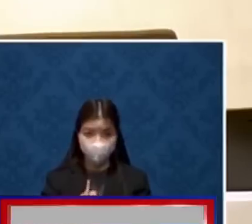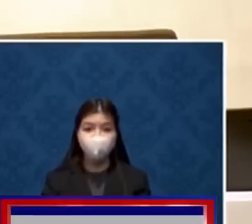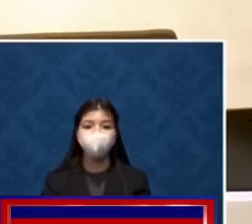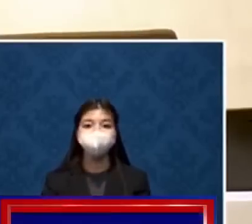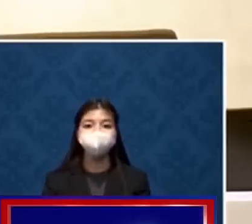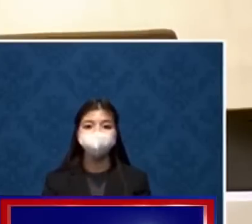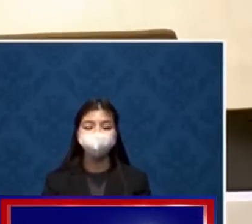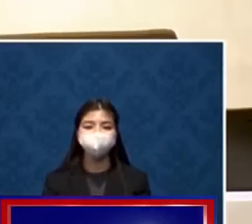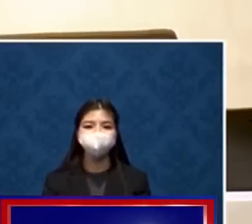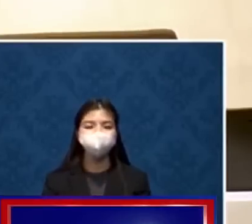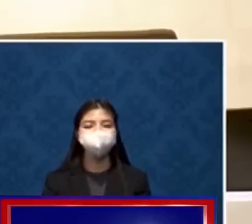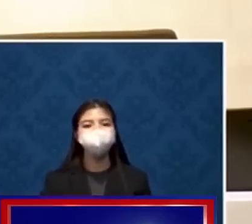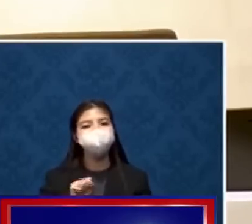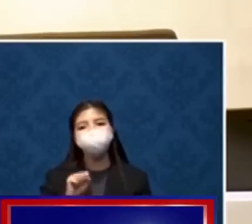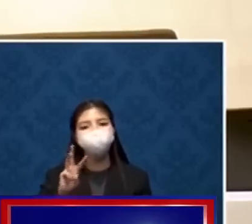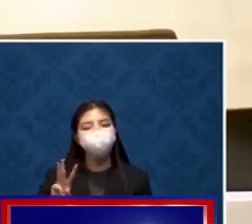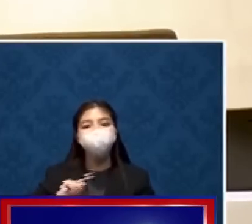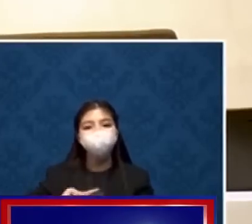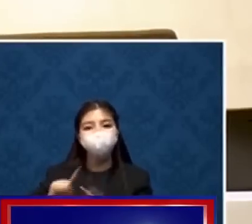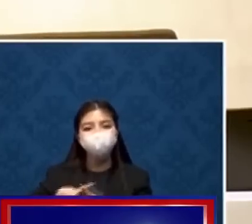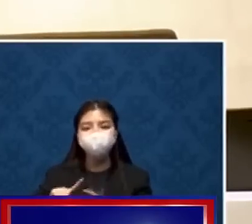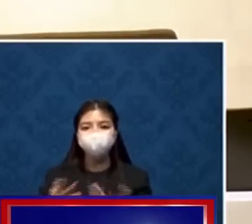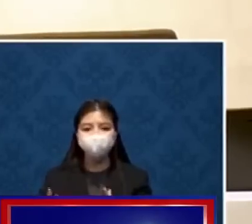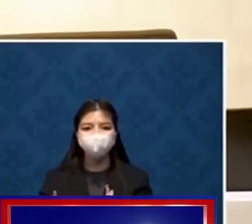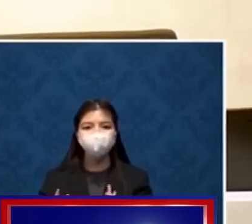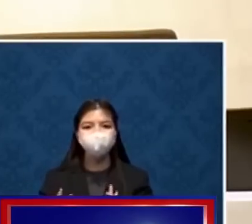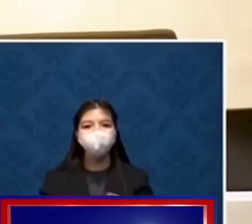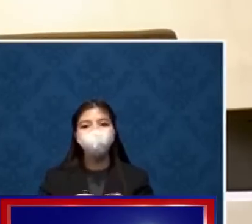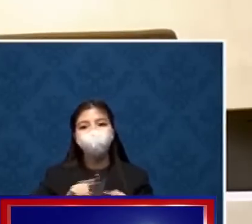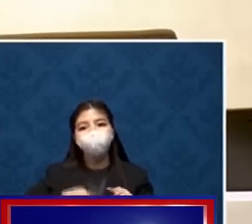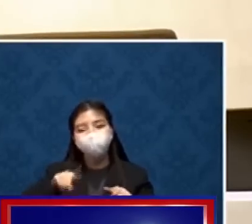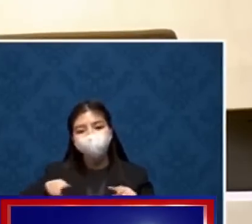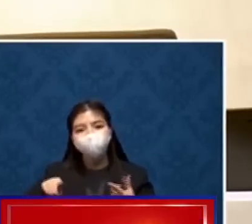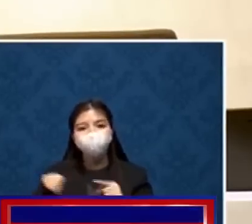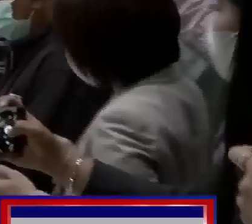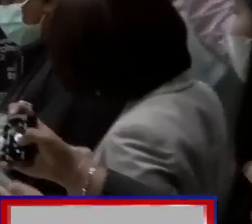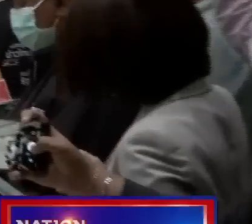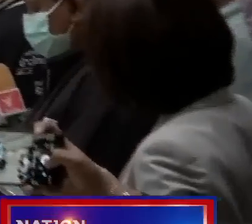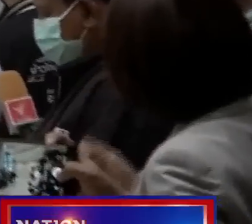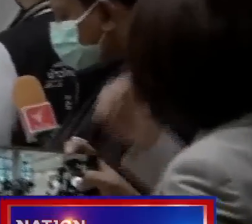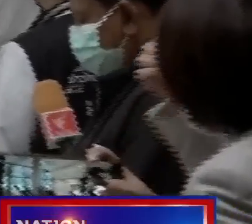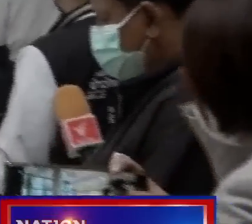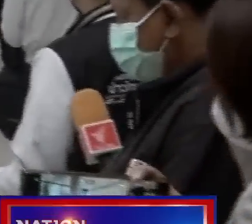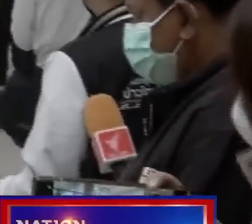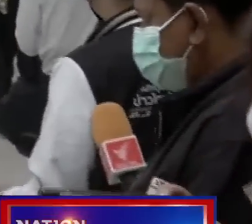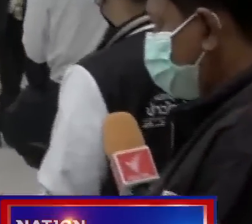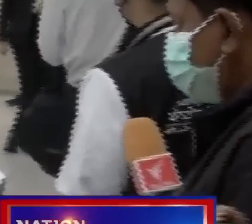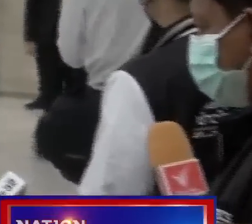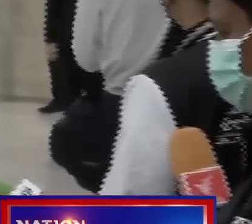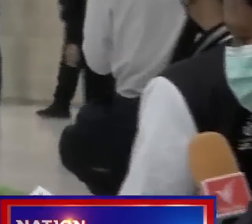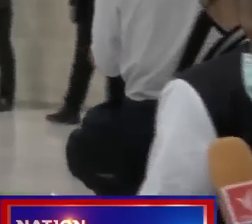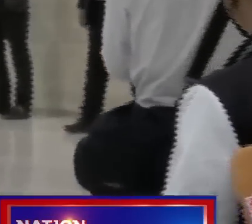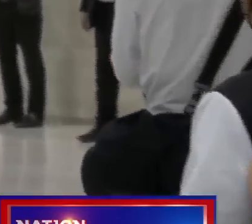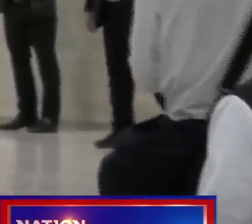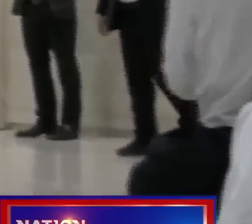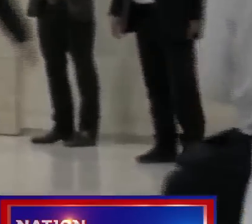จันทร์โอชานายกรัฐมนตรีซึ่งเป็นว่าที่ใช่ไหมฮะว่าที่แคนดิเดตบัญชีนายกของรวมไทยสร้างช